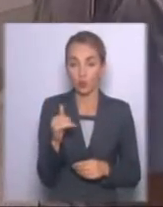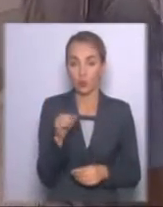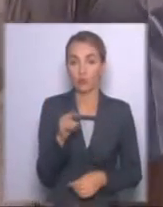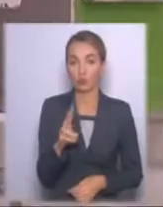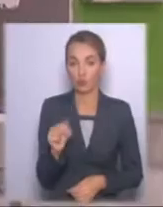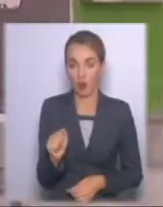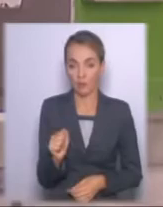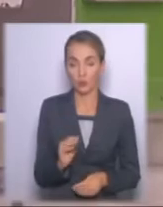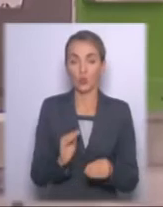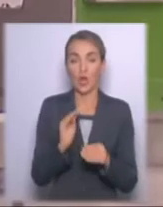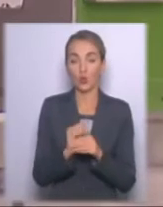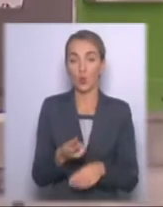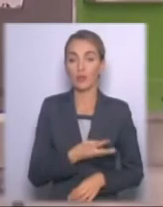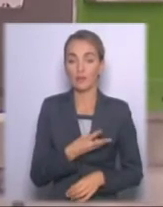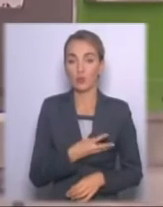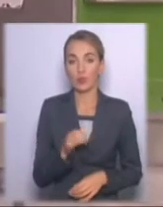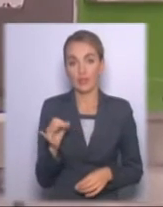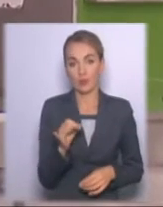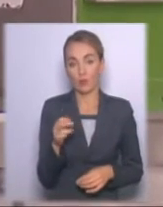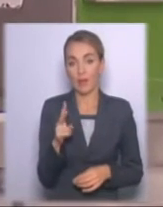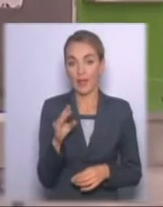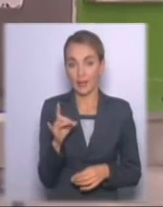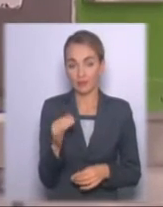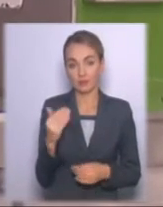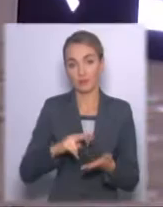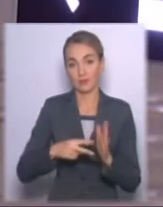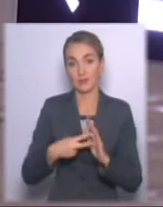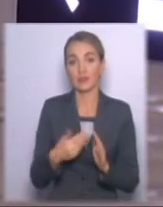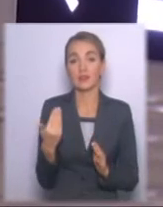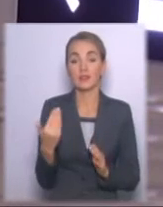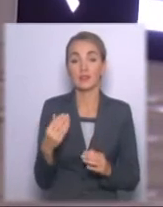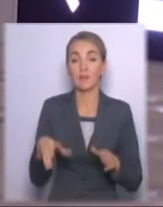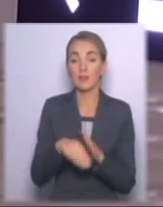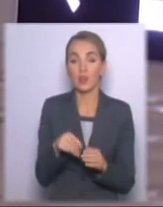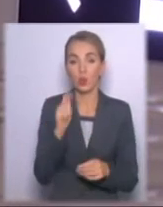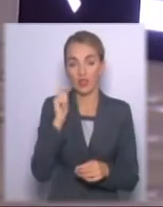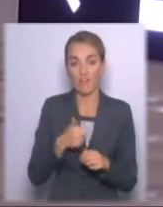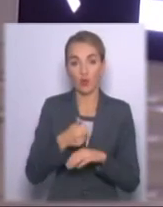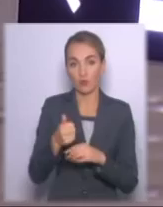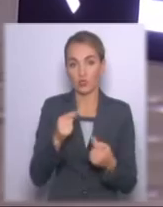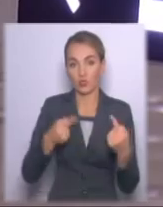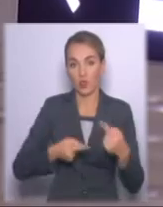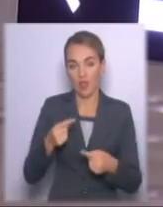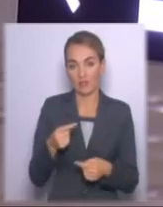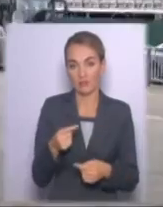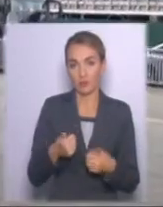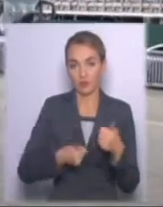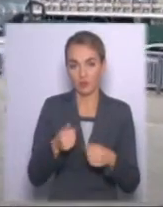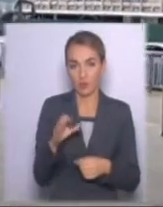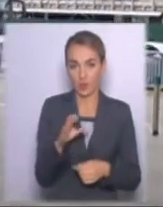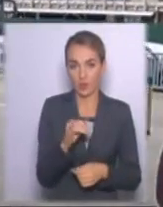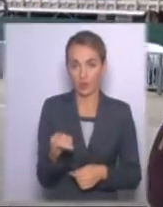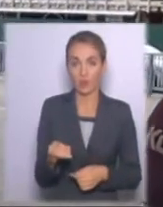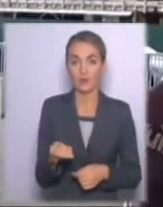Тимощука. Додають оптимізму і букмекери. За їхніми прогнозами, збірна України – фаворит у протистоянні зі Словенією. Як